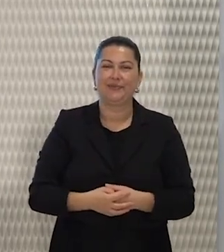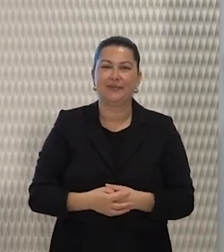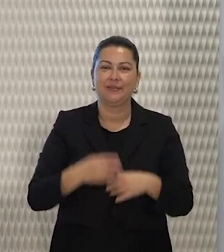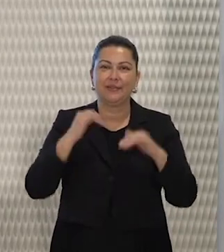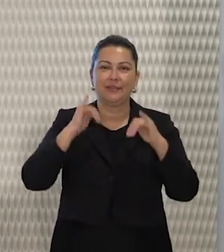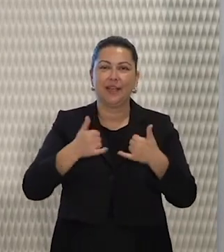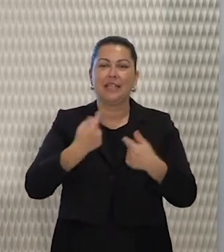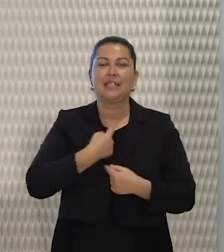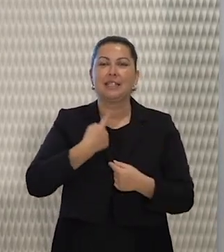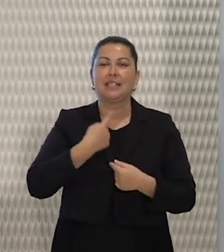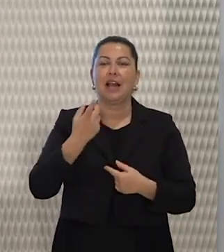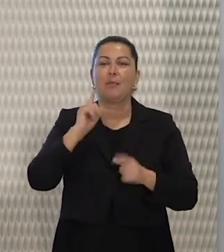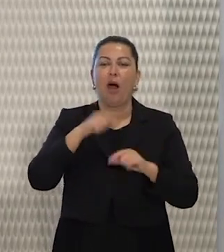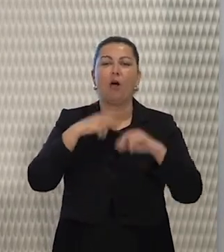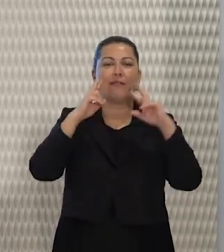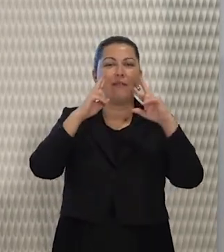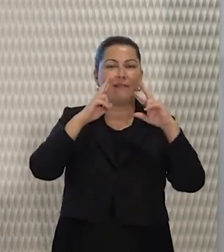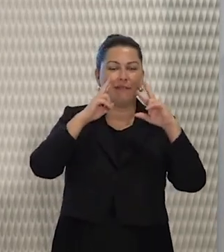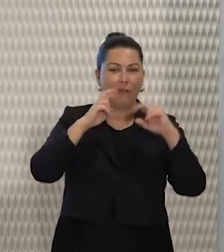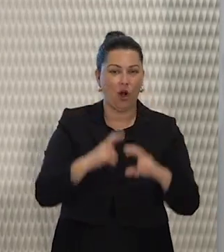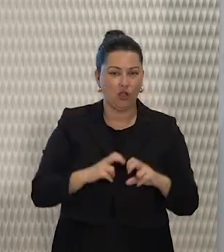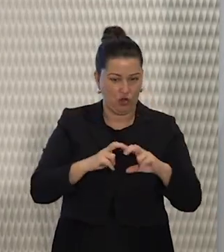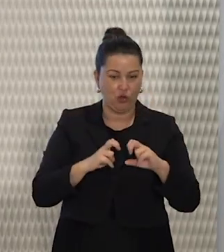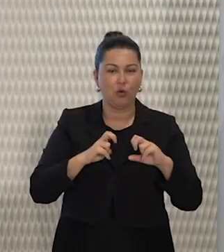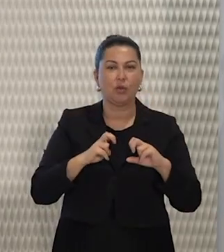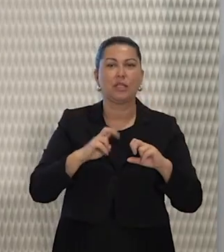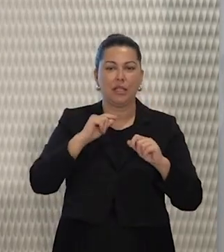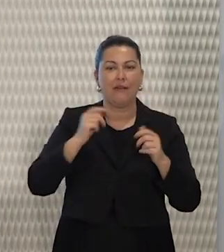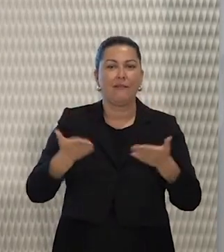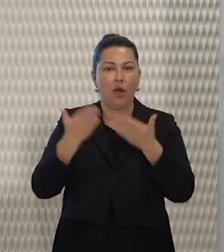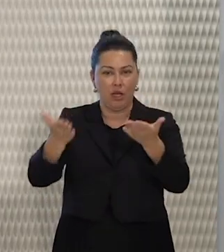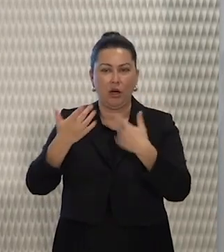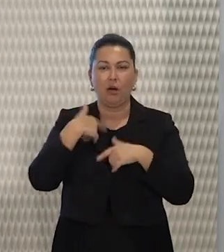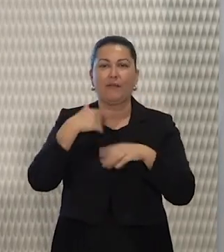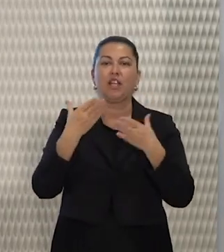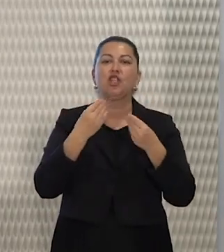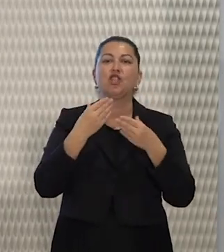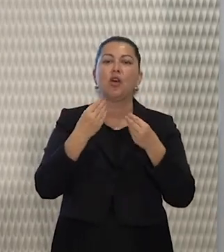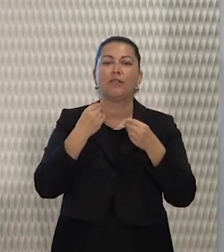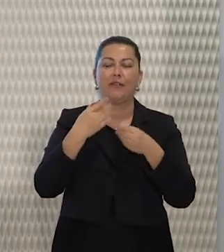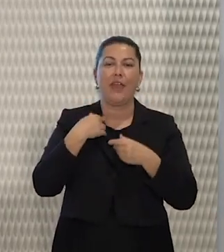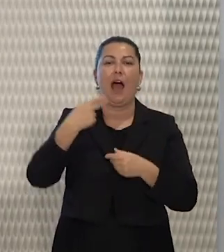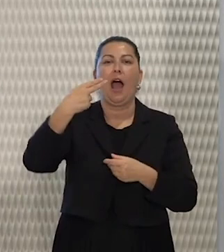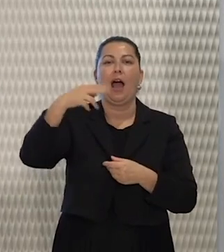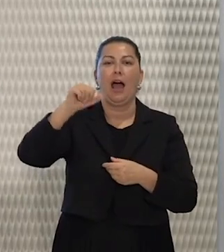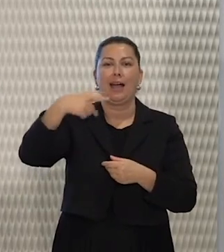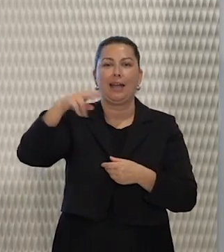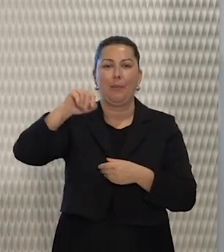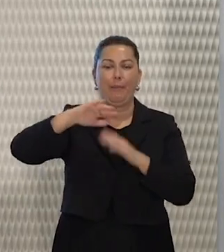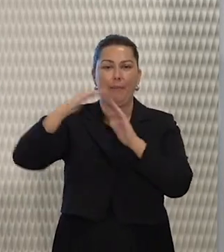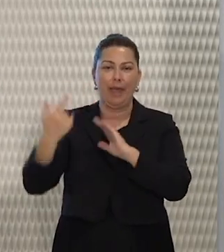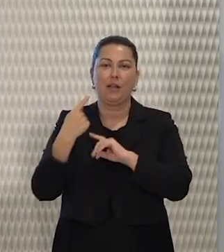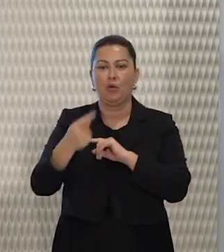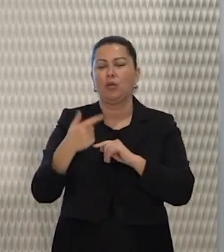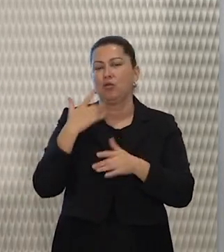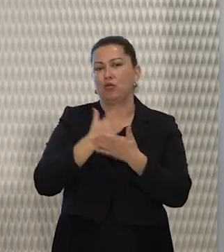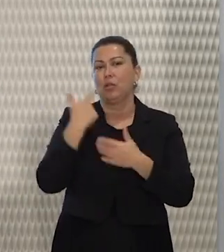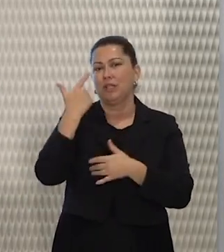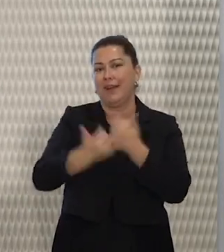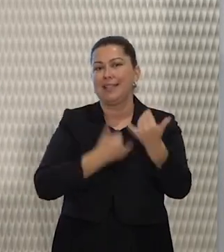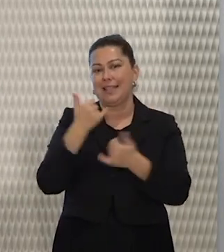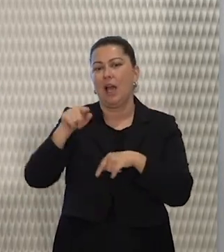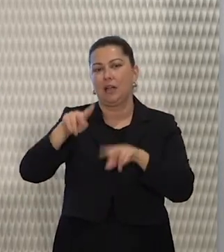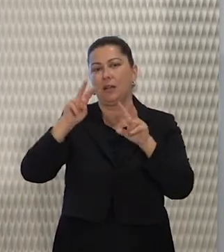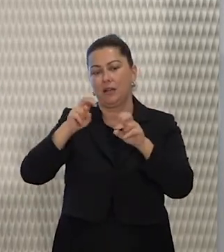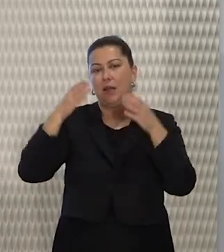Prinzipiell bin ich ja für die Forschungsagenten und für die Forschungsförderung zuständig. Also ich komme aus dem Softwarekompetenzzentrum Hagenberg. Wir beschäftigen uns seit 20 Jahren mit dem